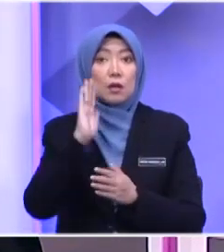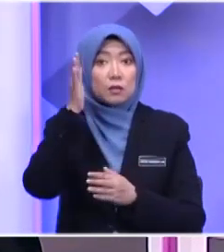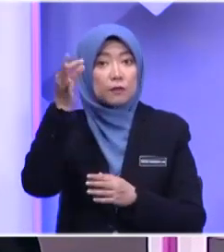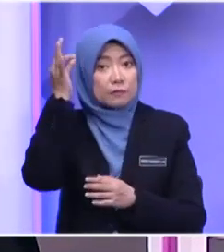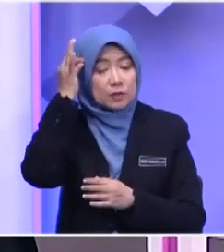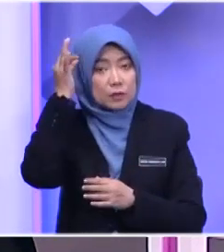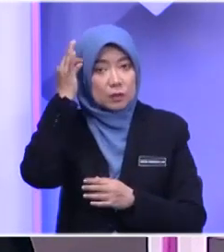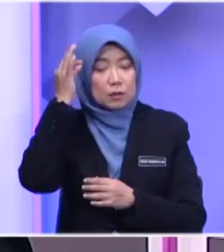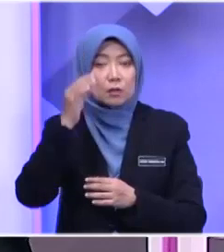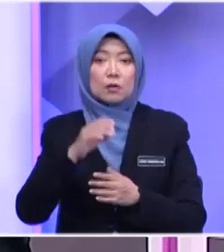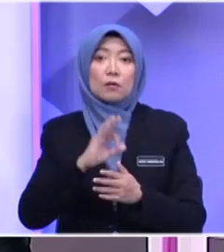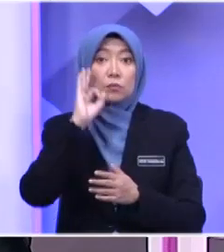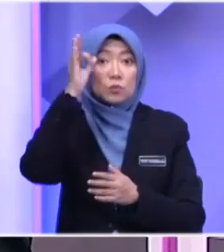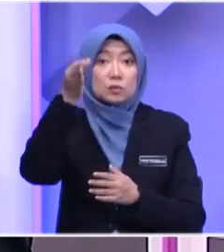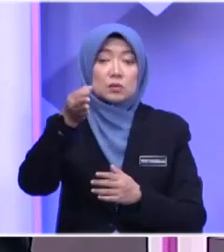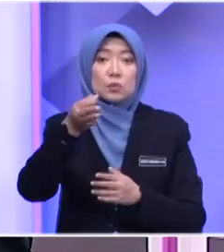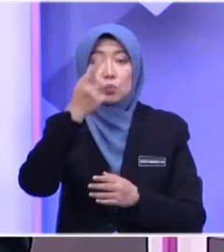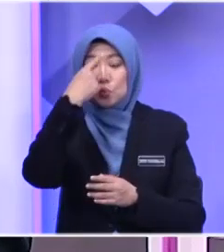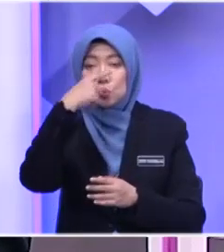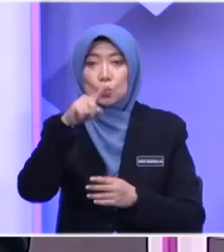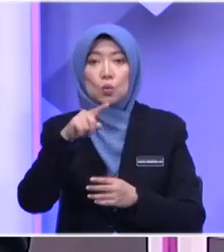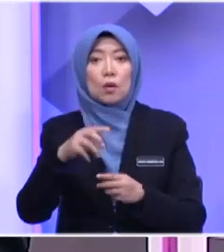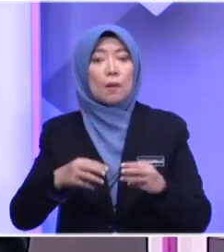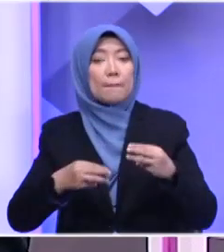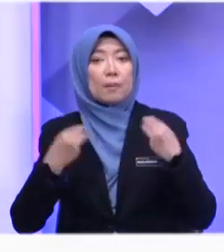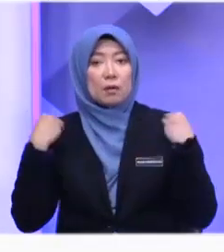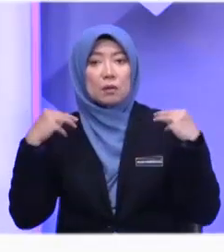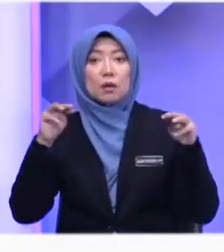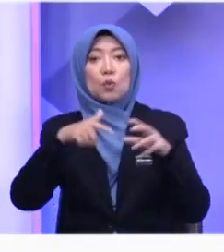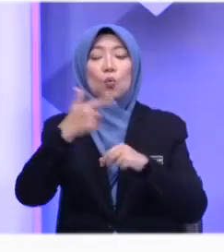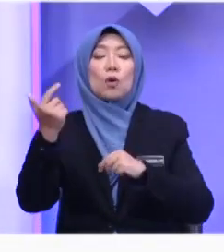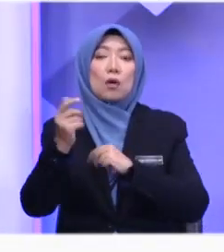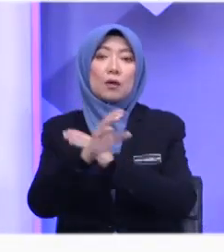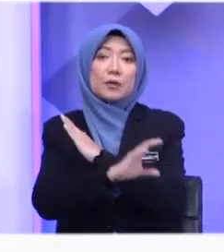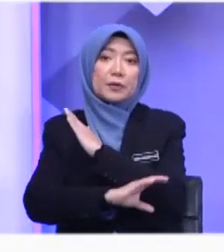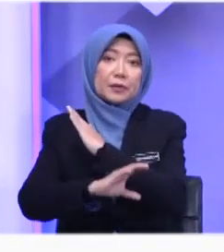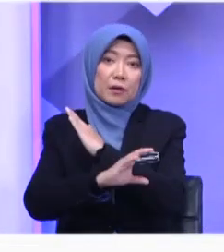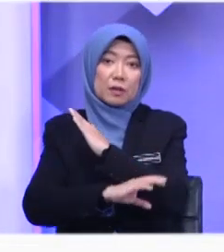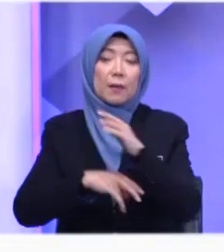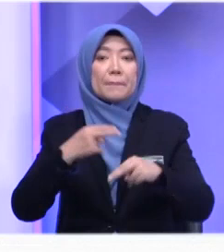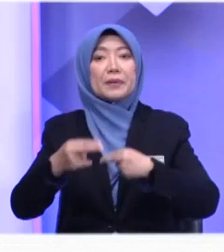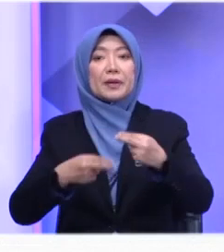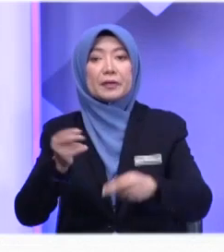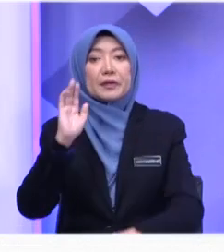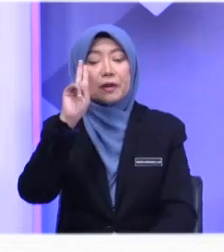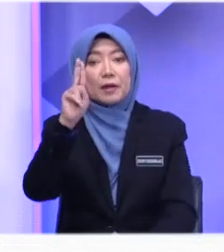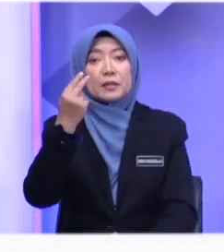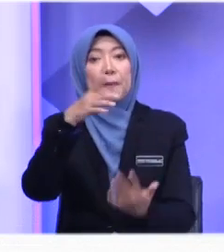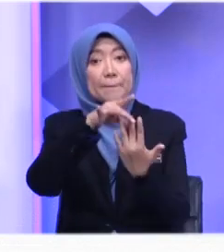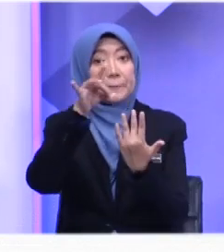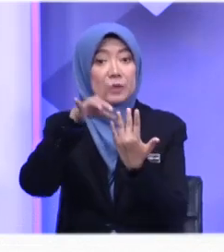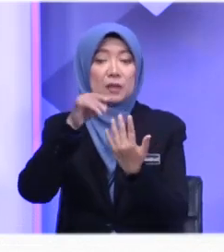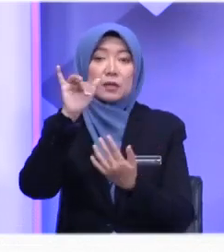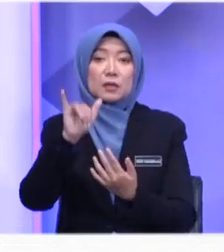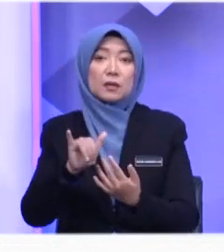pasaran luar negara dan seterusnya membezakan pesawan penyangga hanya memilih perniagaan yang terbukti